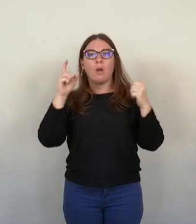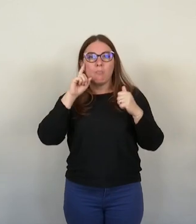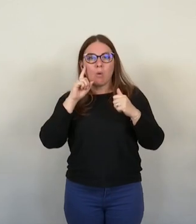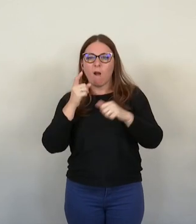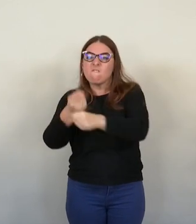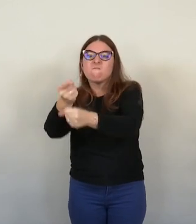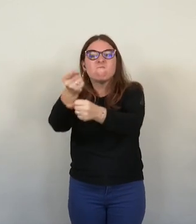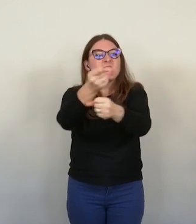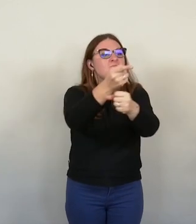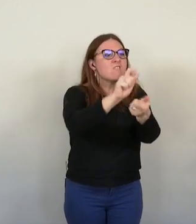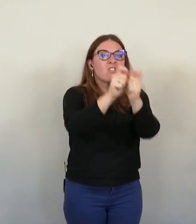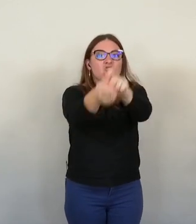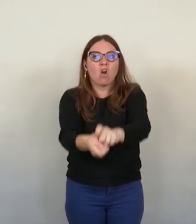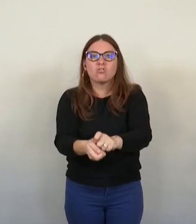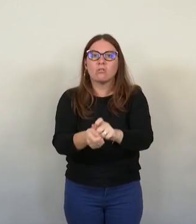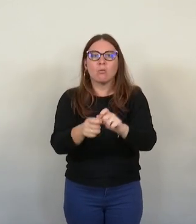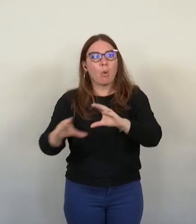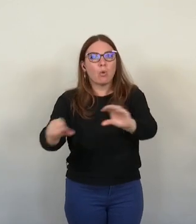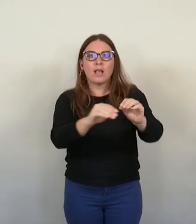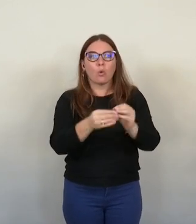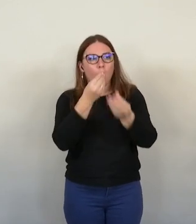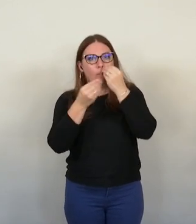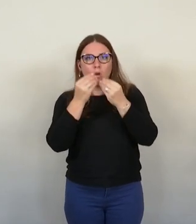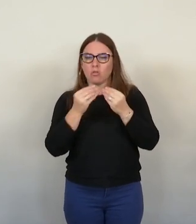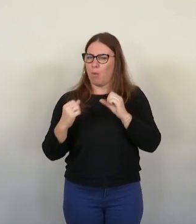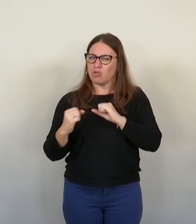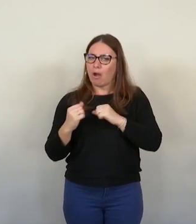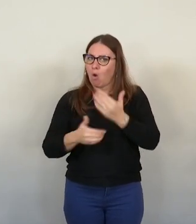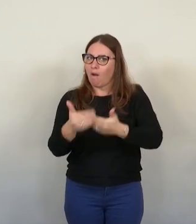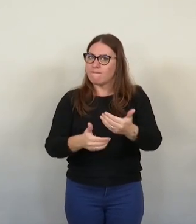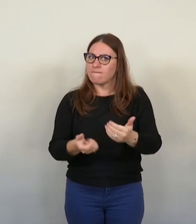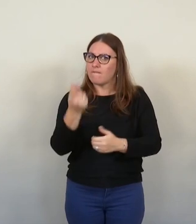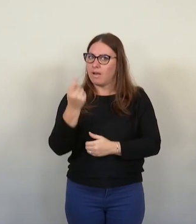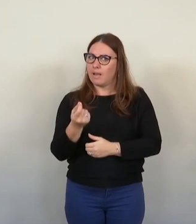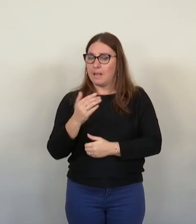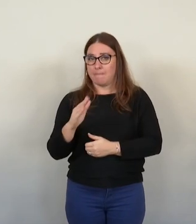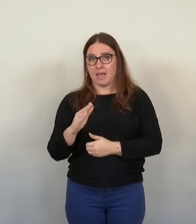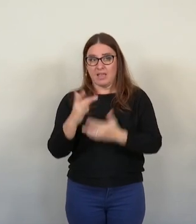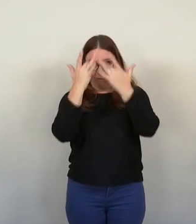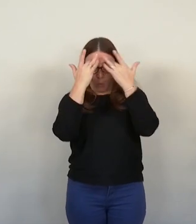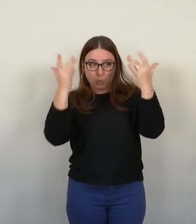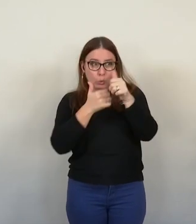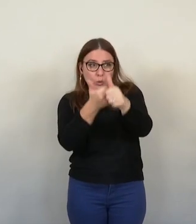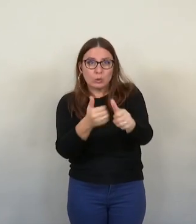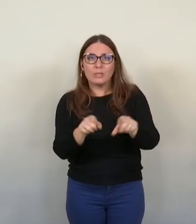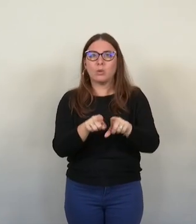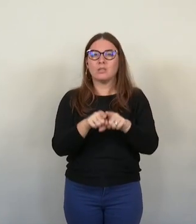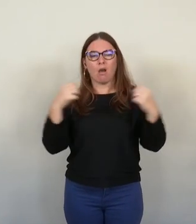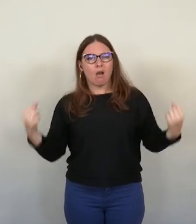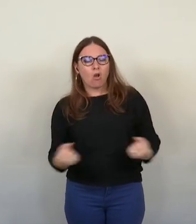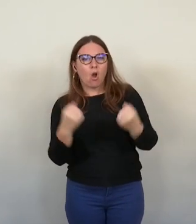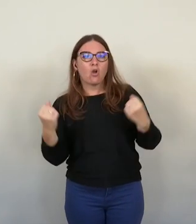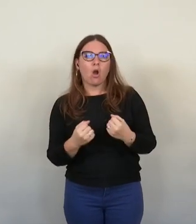des gens trop vite même s'il faudrait accélérer là on partage il y a quand même une acculturation à avoir un enjeu de communication et